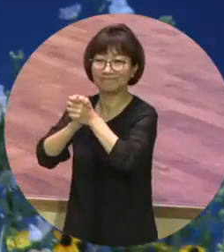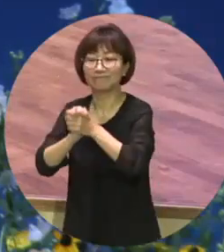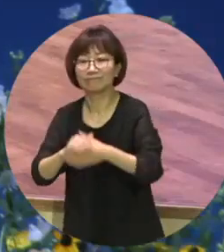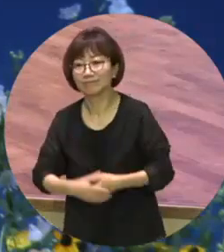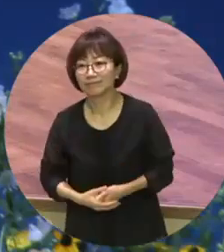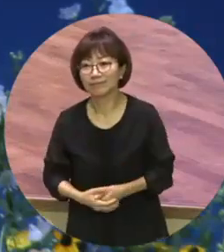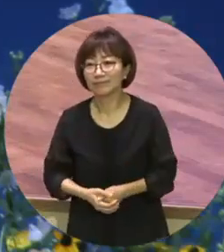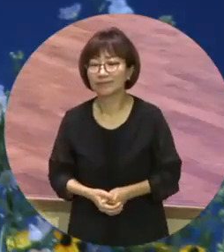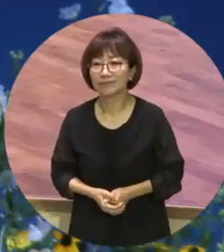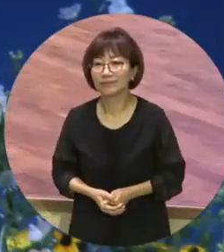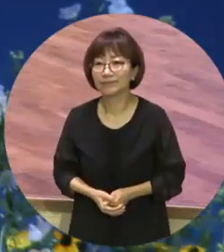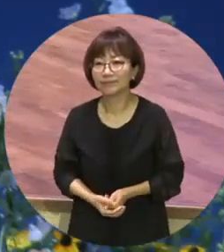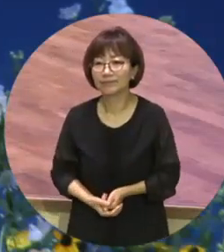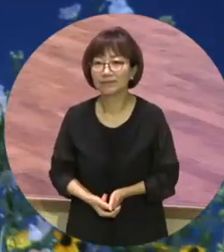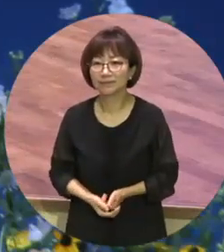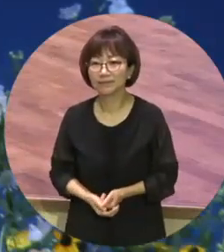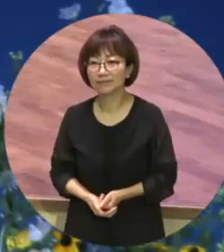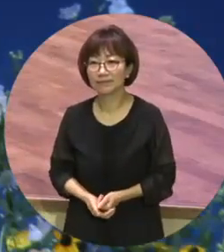영계자 성도 여러분,